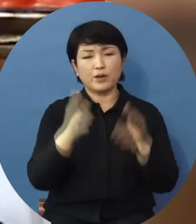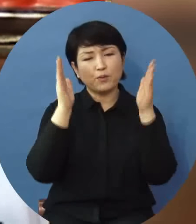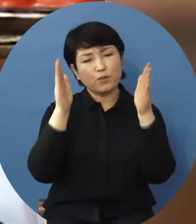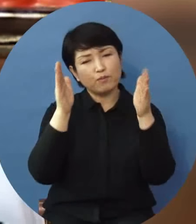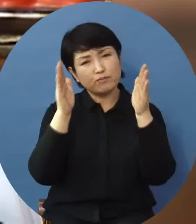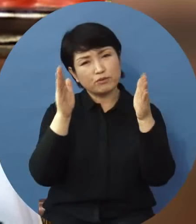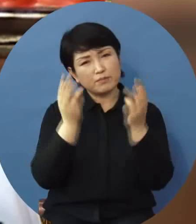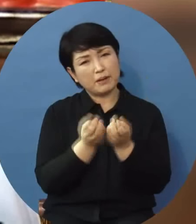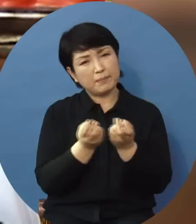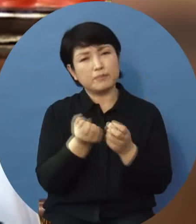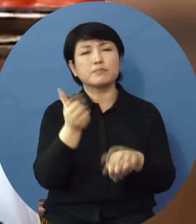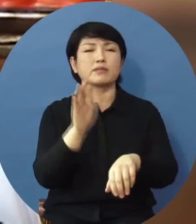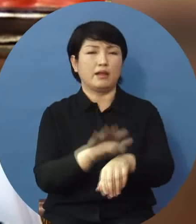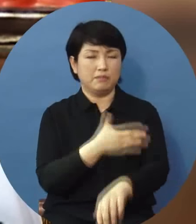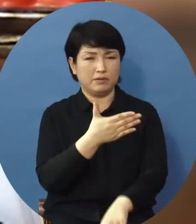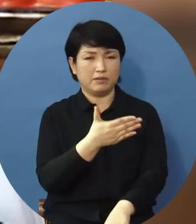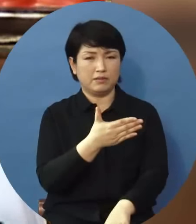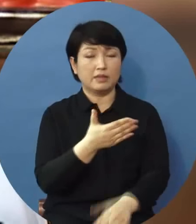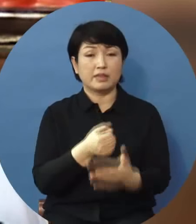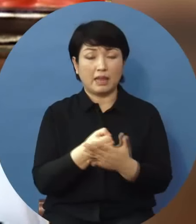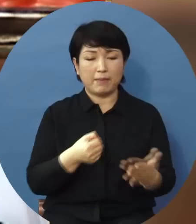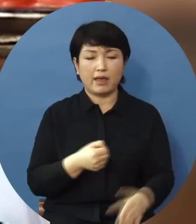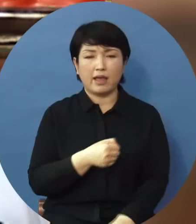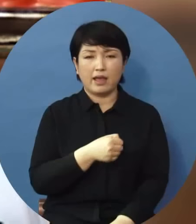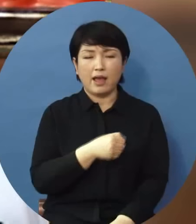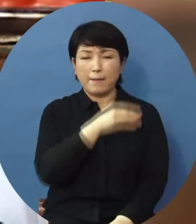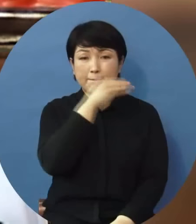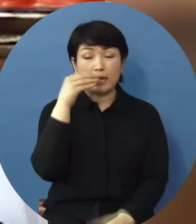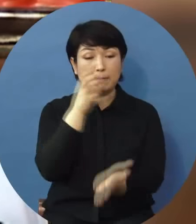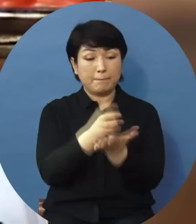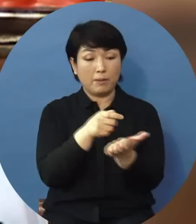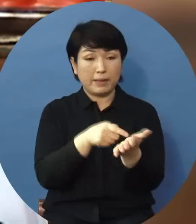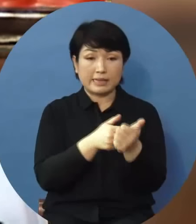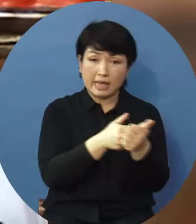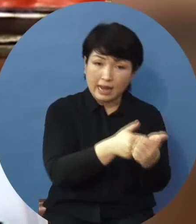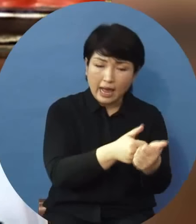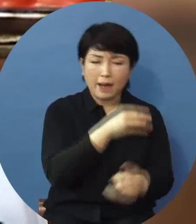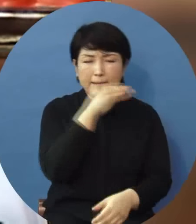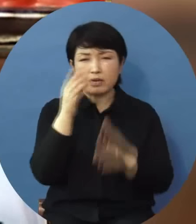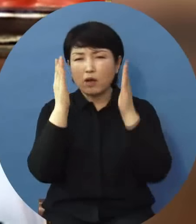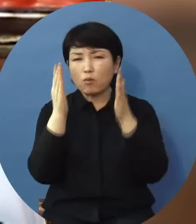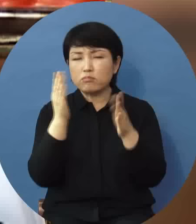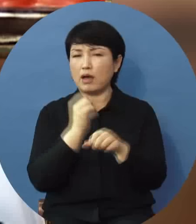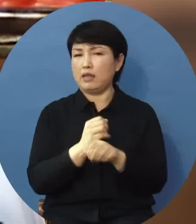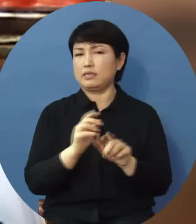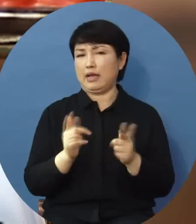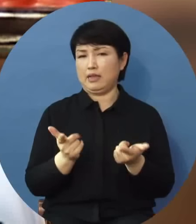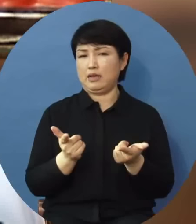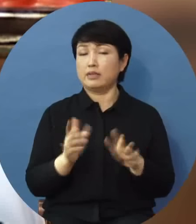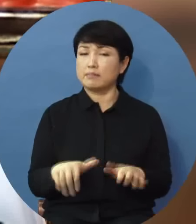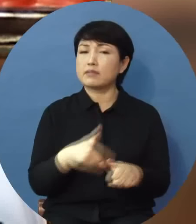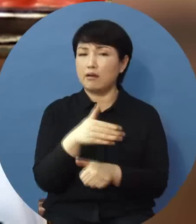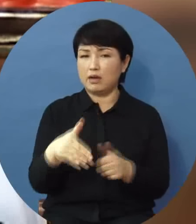공부를 좀 잘못하고 있기 때문에 정법에 의지해서 바르게 공부를 하지 않고 있기